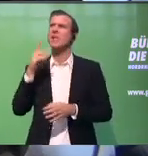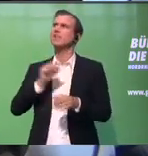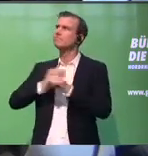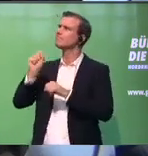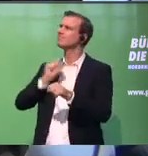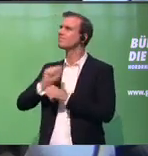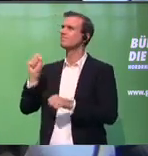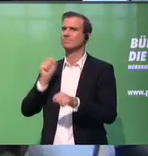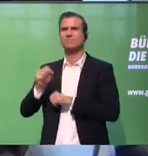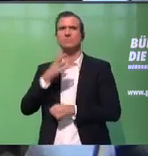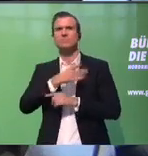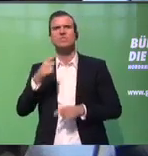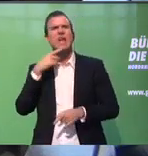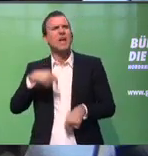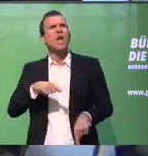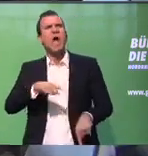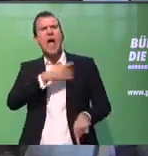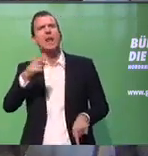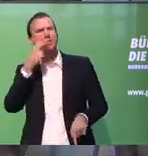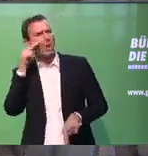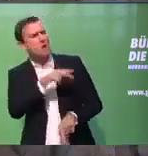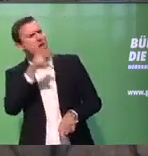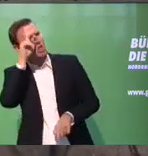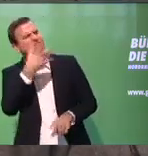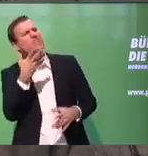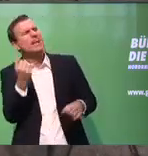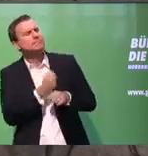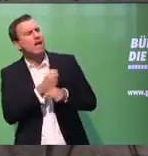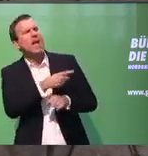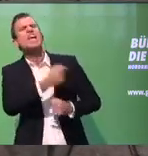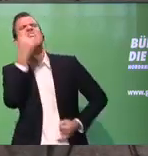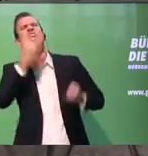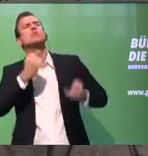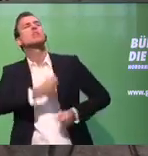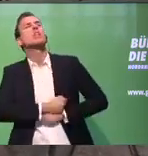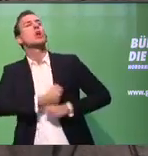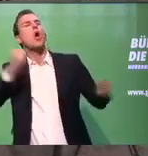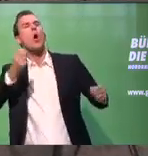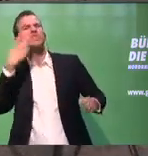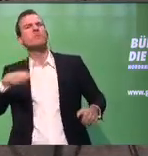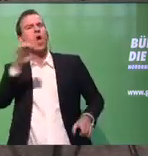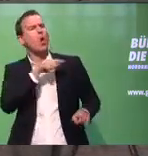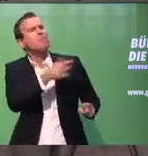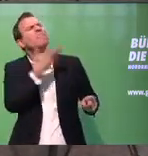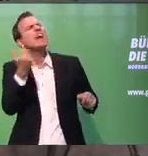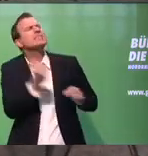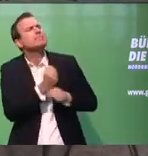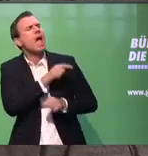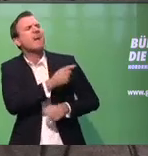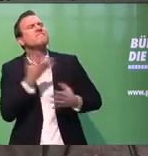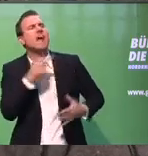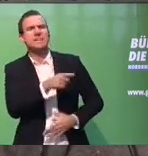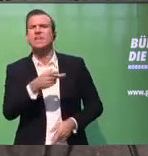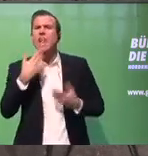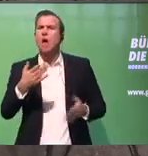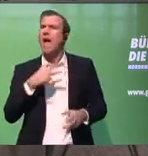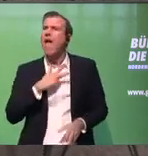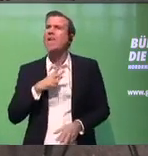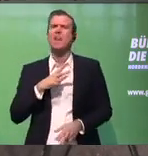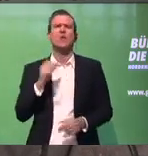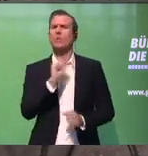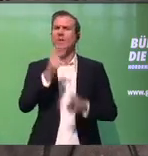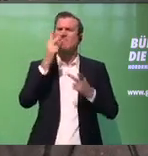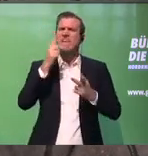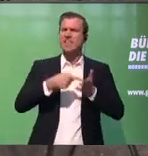haben, es wird auf Deutschland geguckt. Was macht hier die größte Industrienation? Es wäre so ein wichtiges Signal und auch als